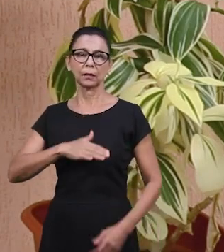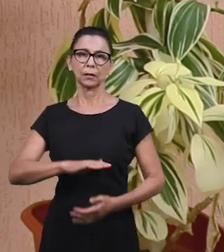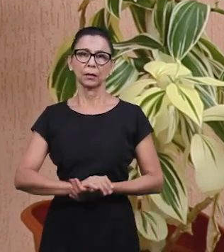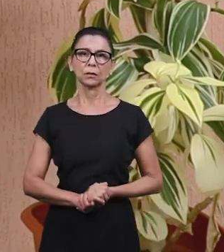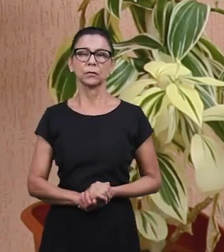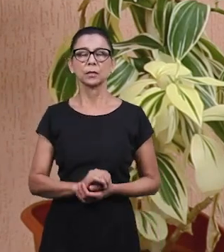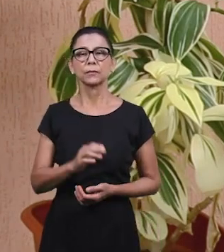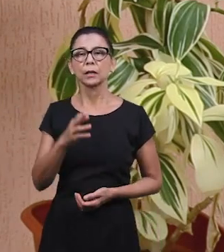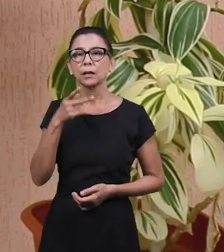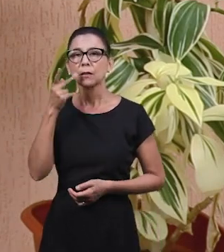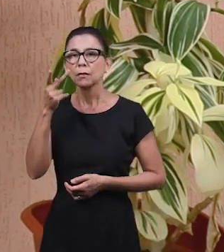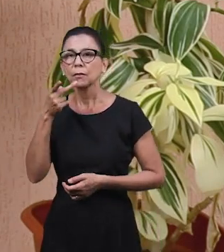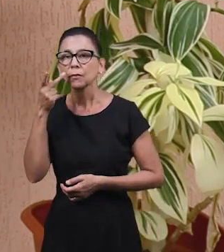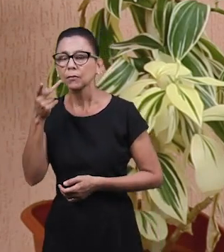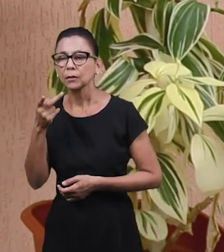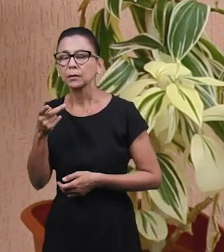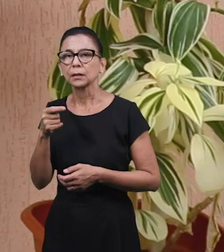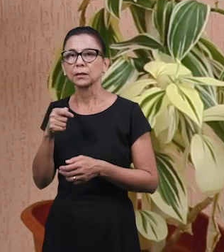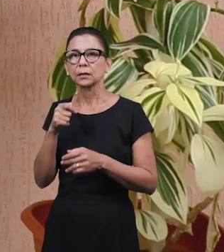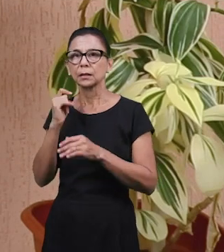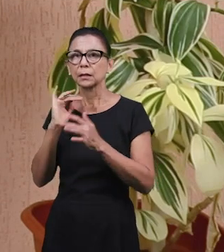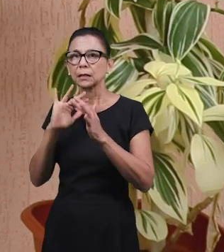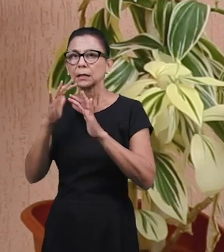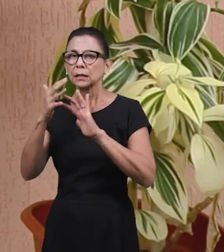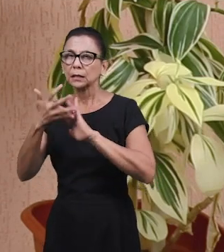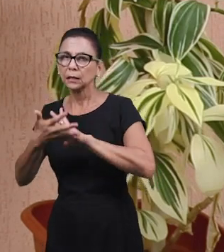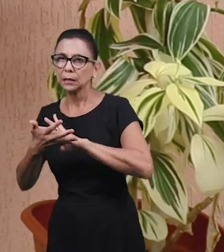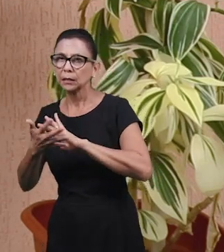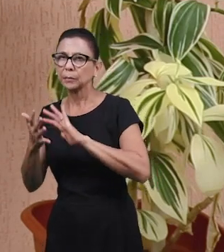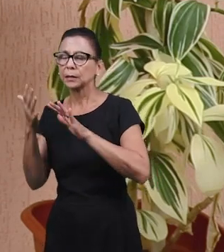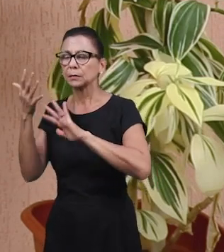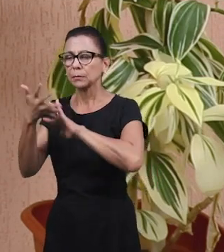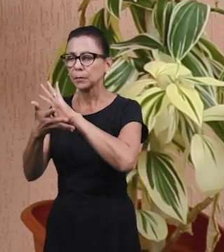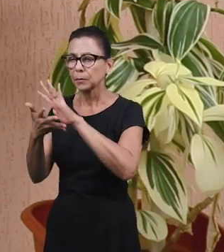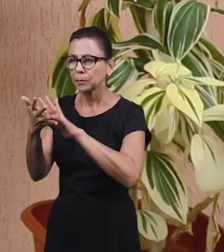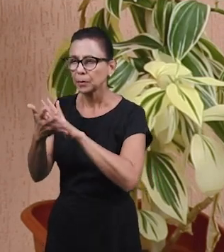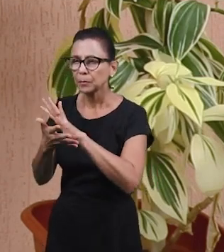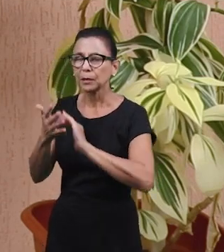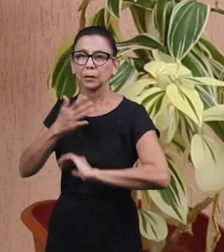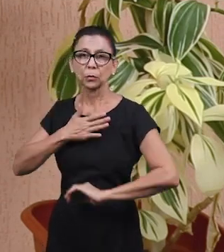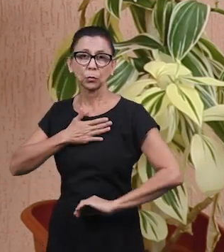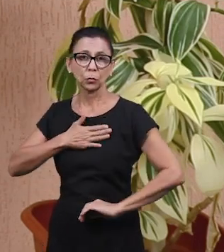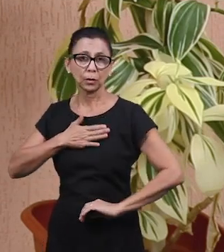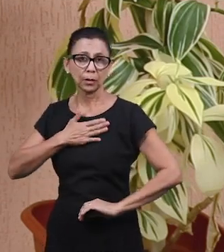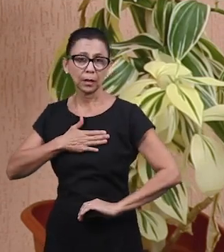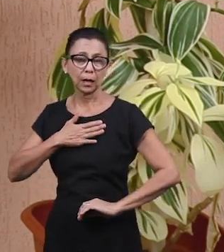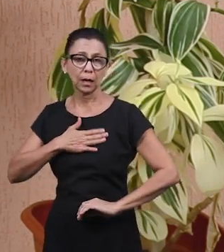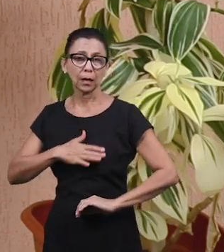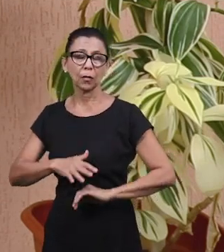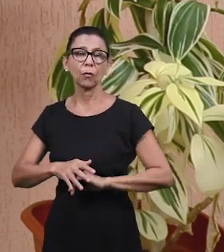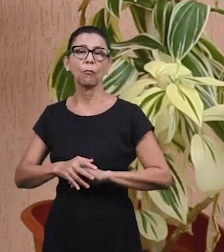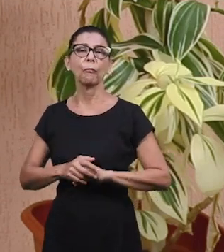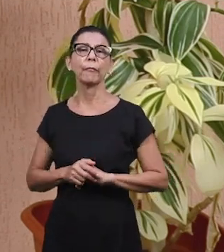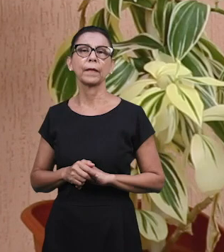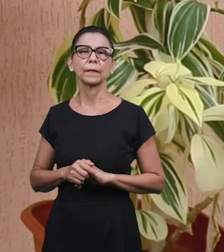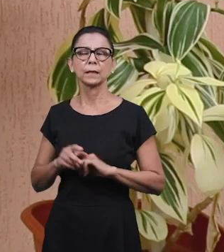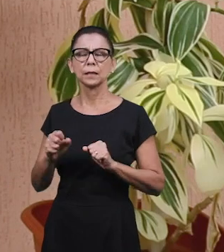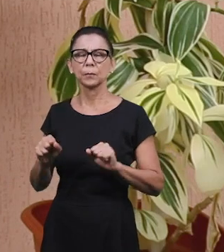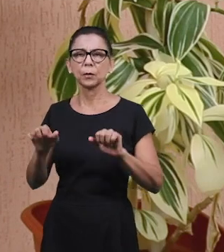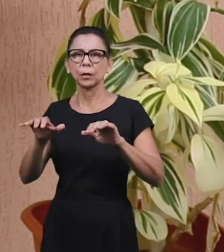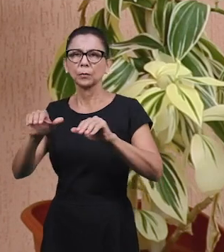Nous allons parler à l'enfant avec un ton de voix plus bas. On peut mettre une musique avec une intensité plus